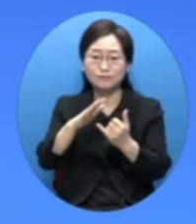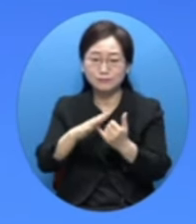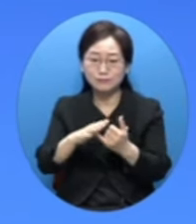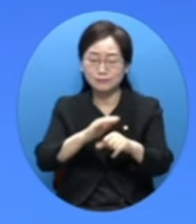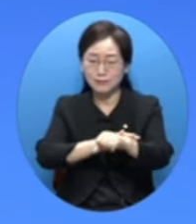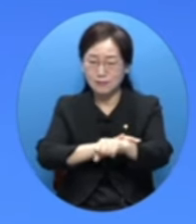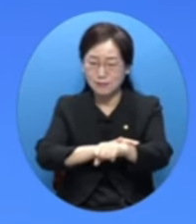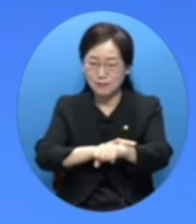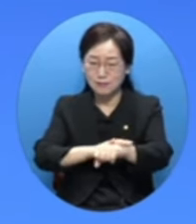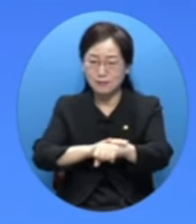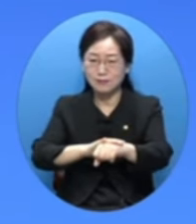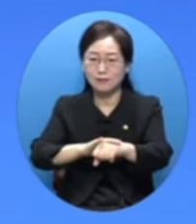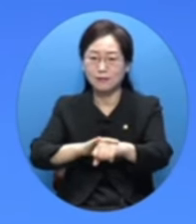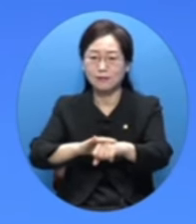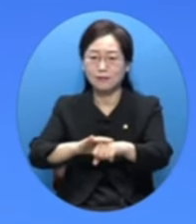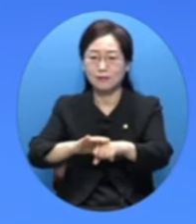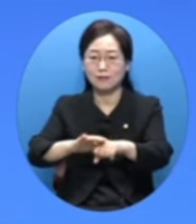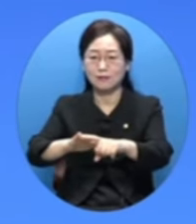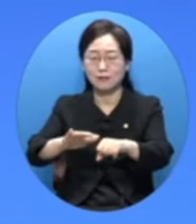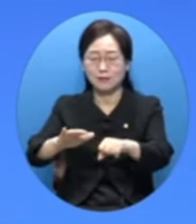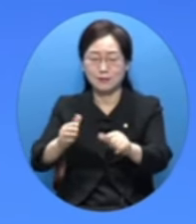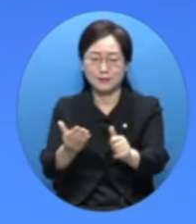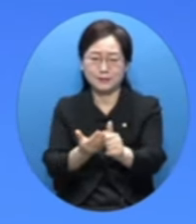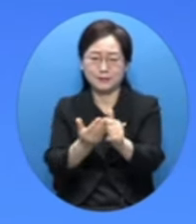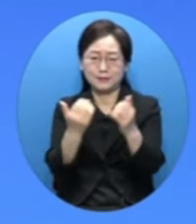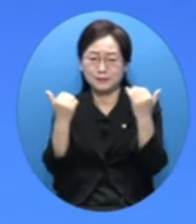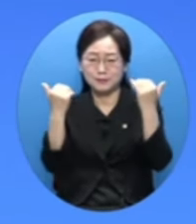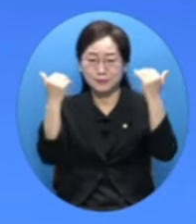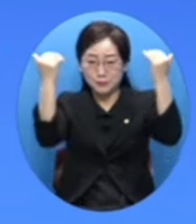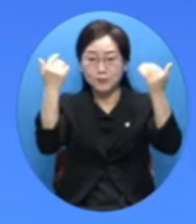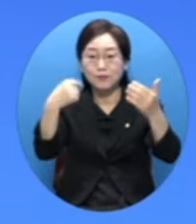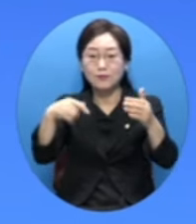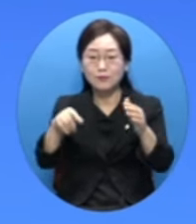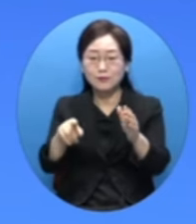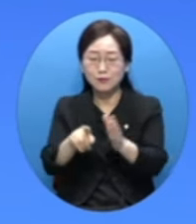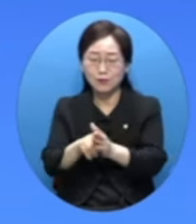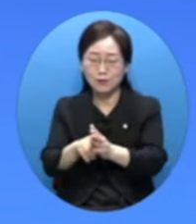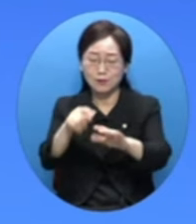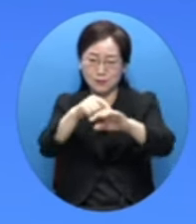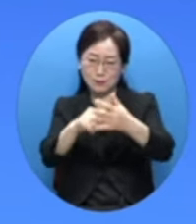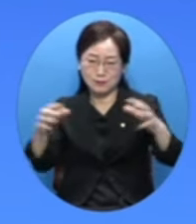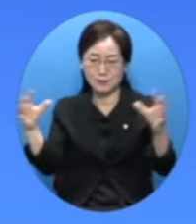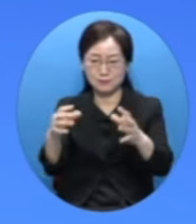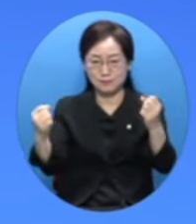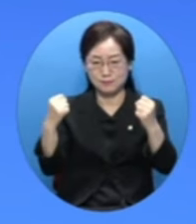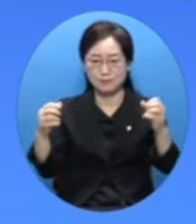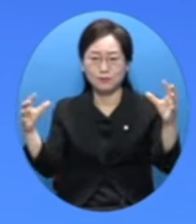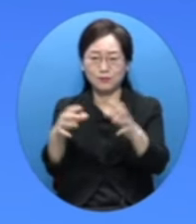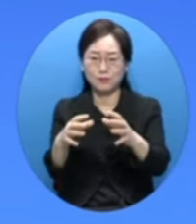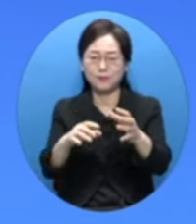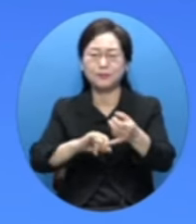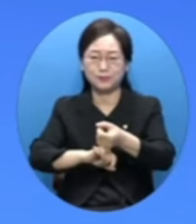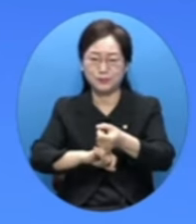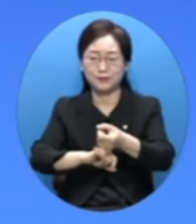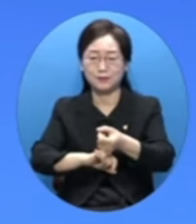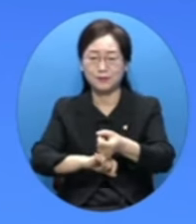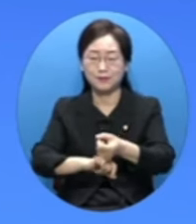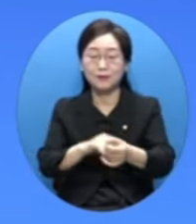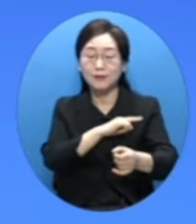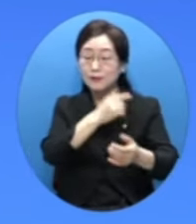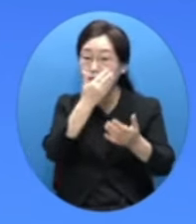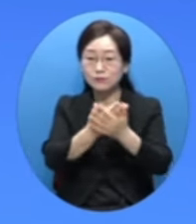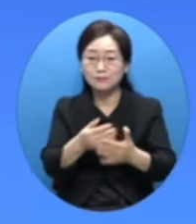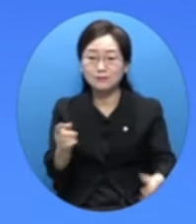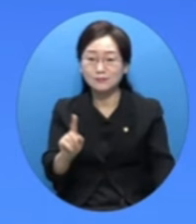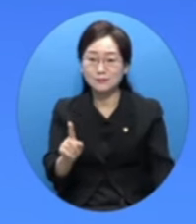잘 양육되고 성장할 수 있도록 우리 모두가 힘을 모아야 되는 것입니다. 근데 가장 중요한